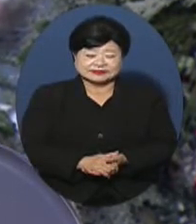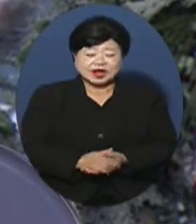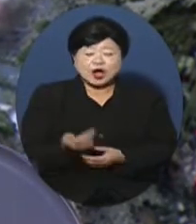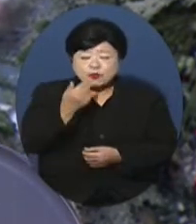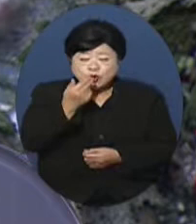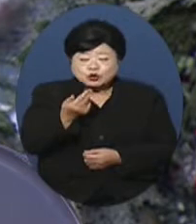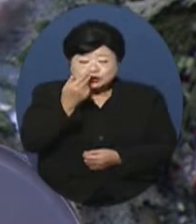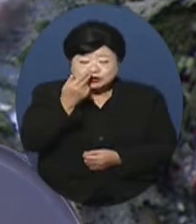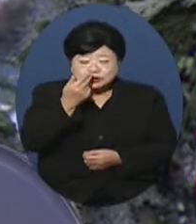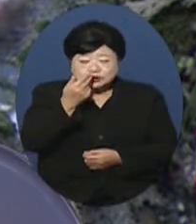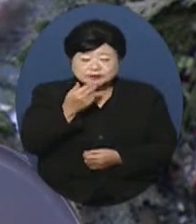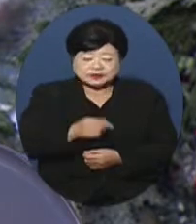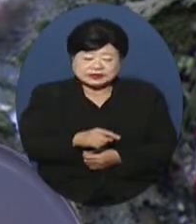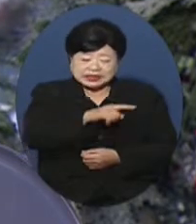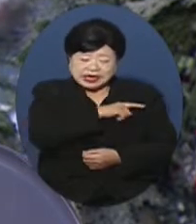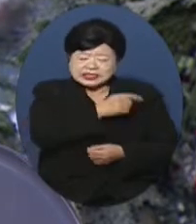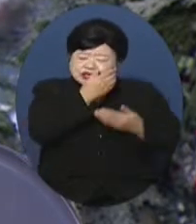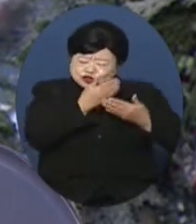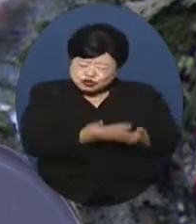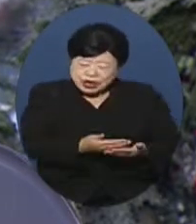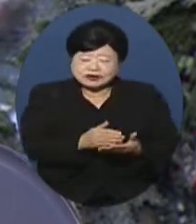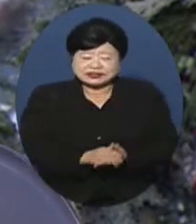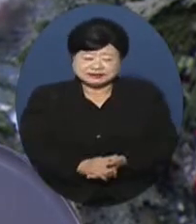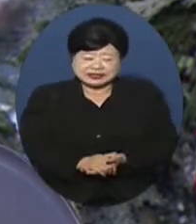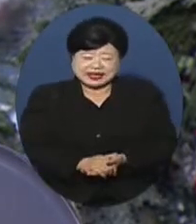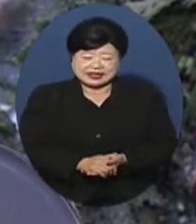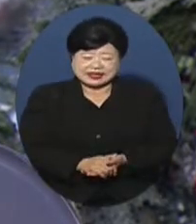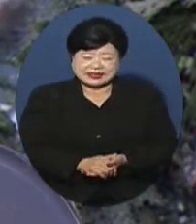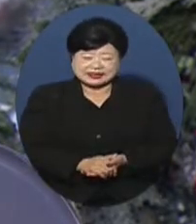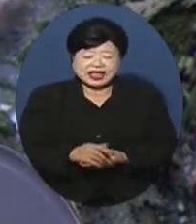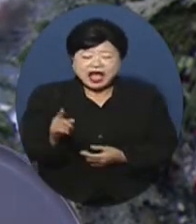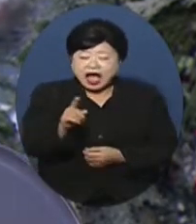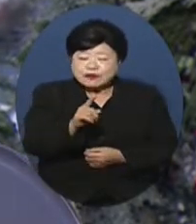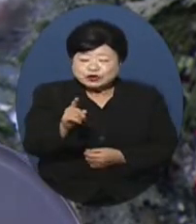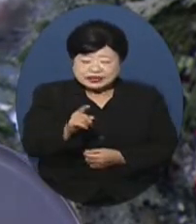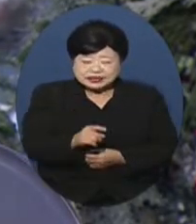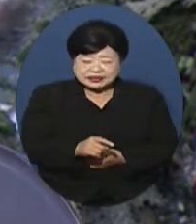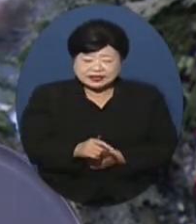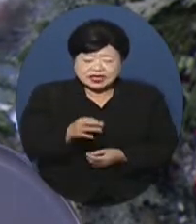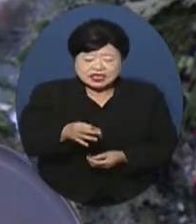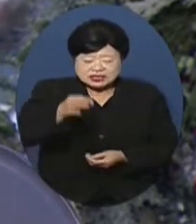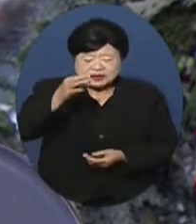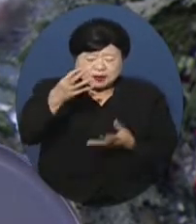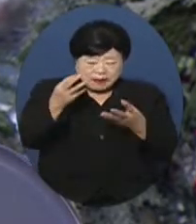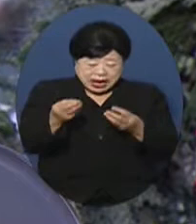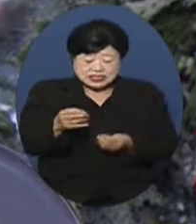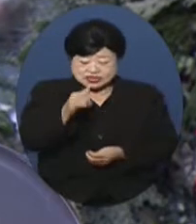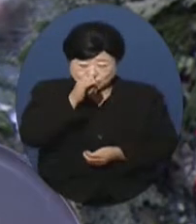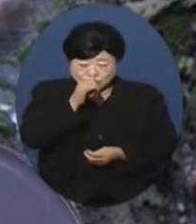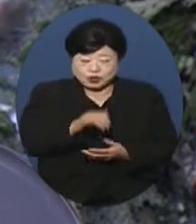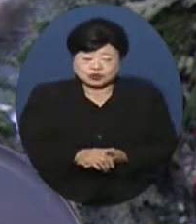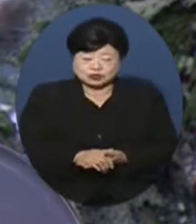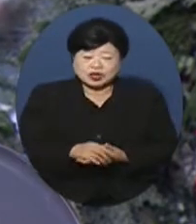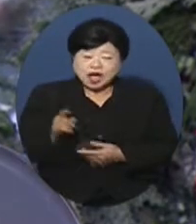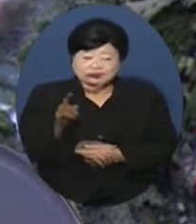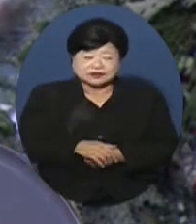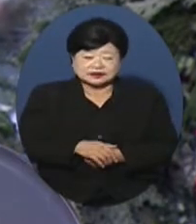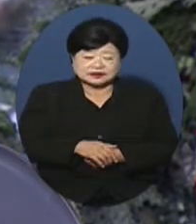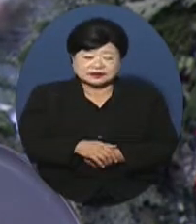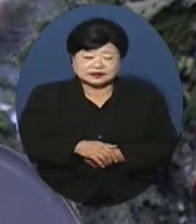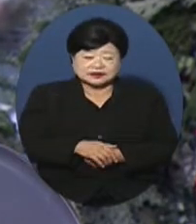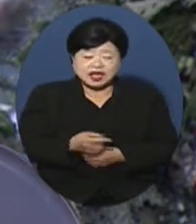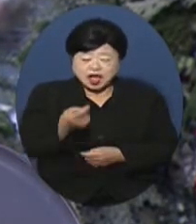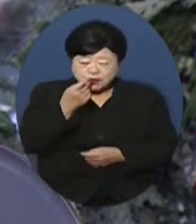목숨은 가장 소중한 겟습니다 아무리 제물이 만나서 아무리